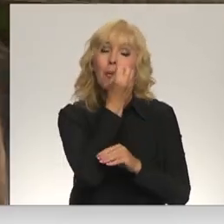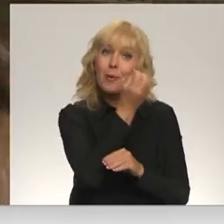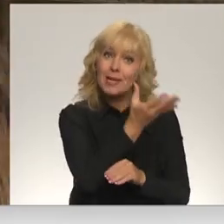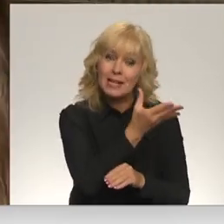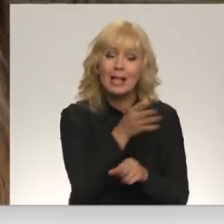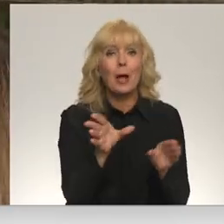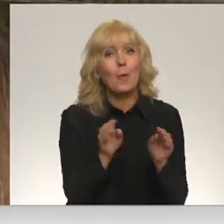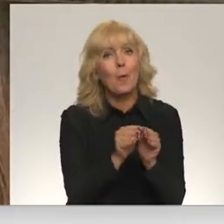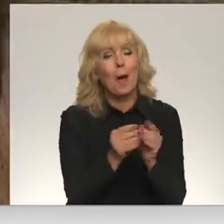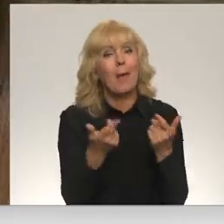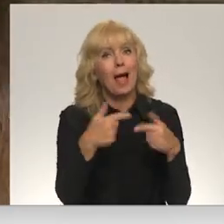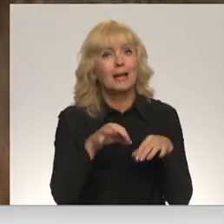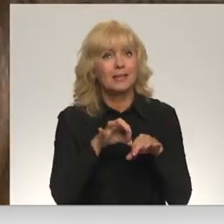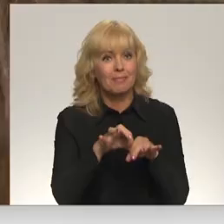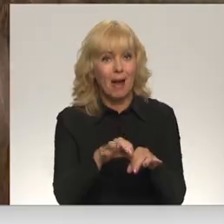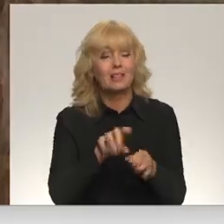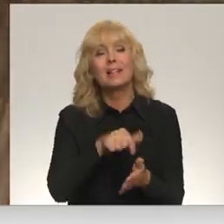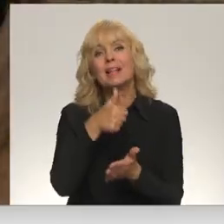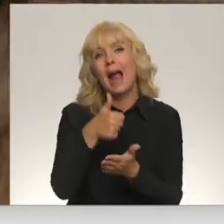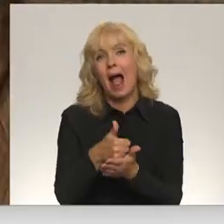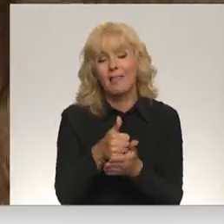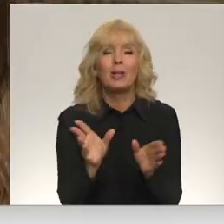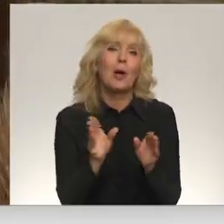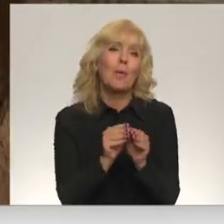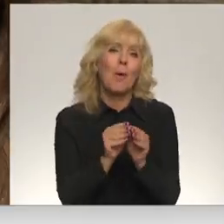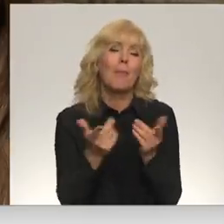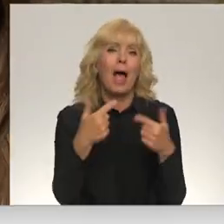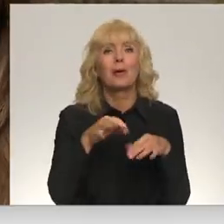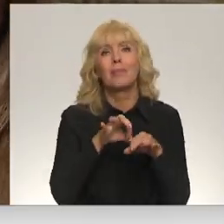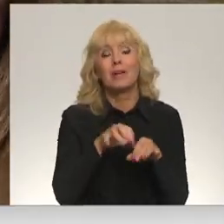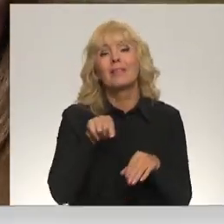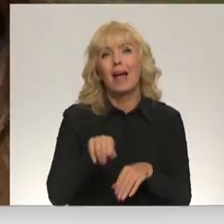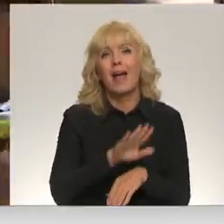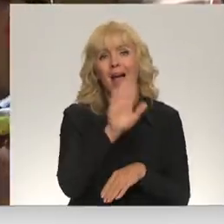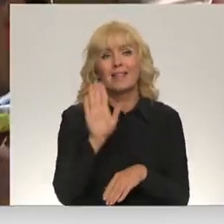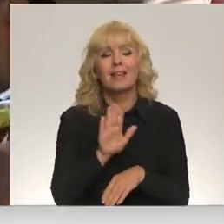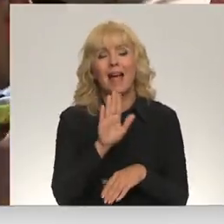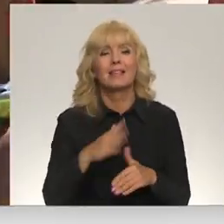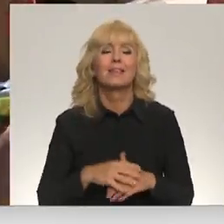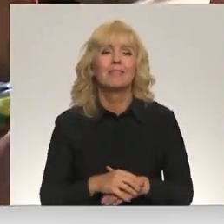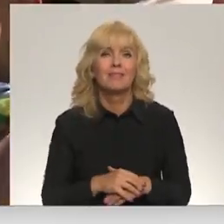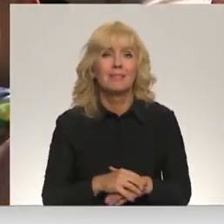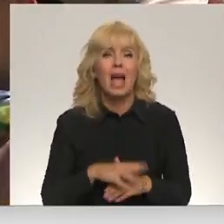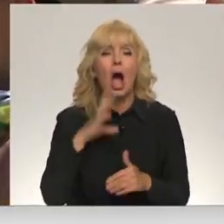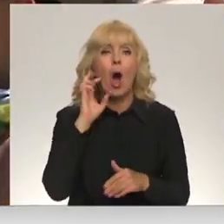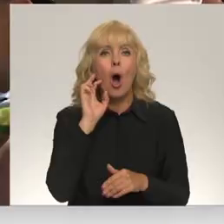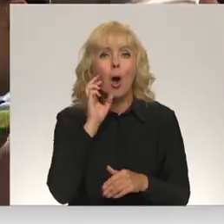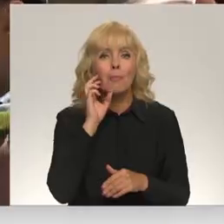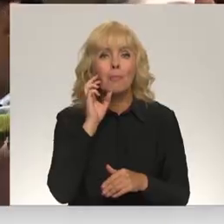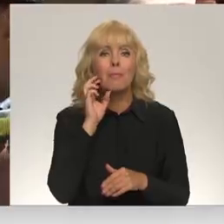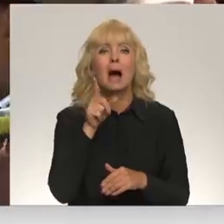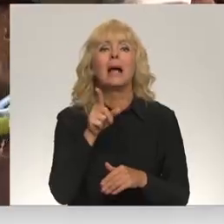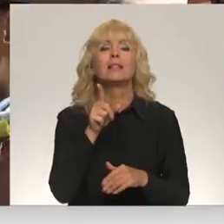kopā laiks. Jā, galvenais ir pavadīt laiku kopā vismaz tajā dienā. Tad. Omes,